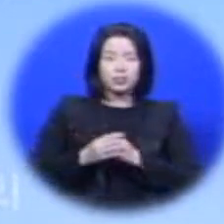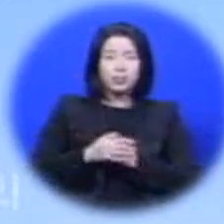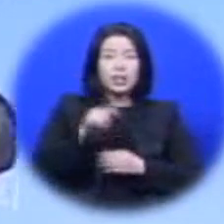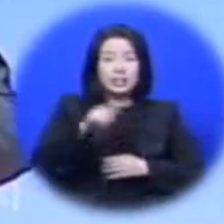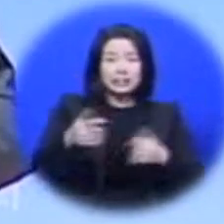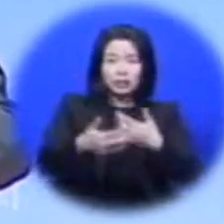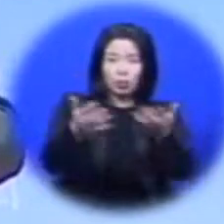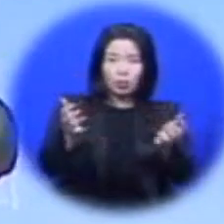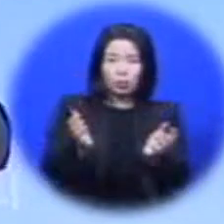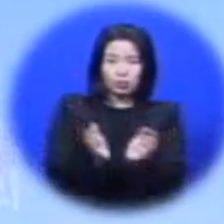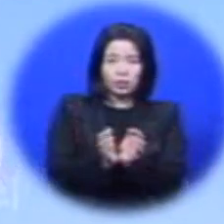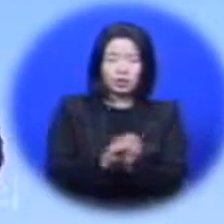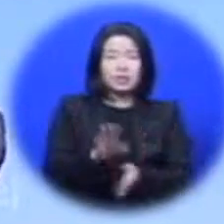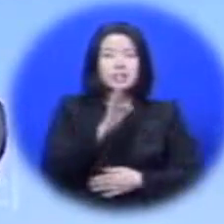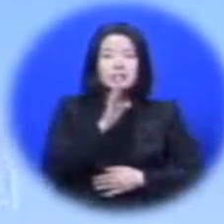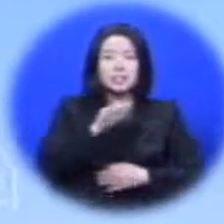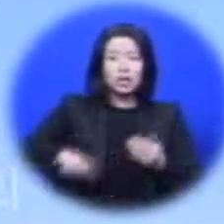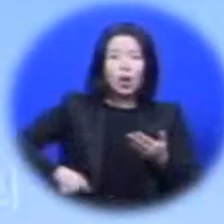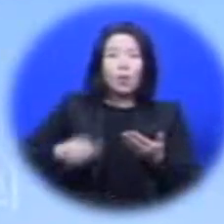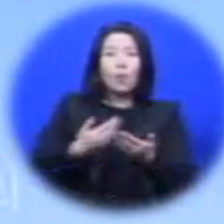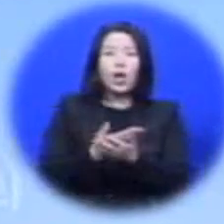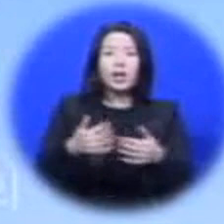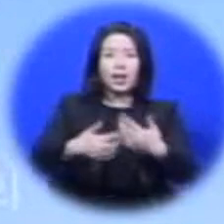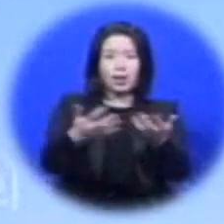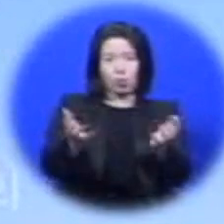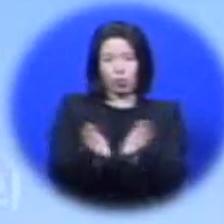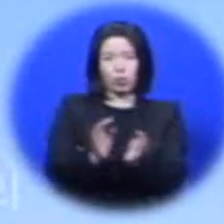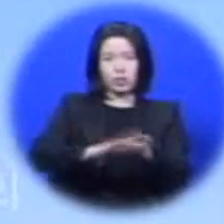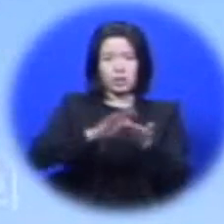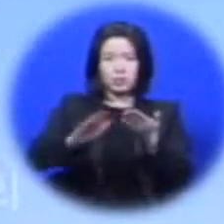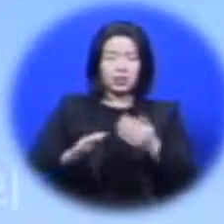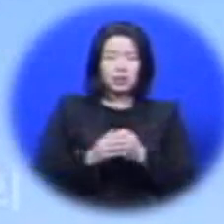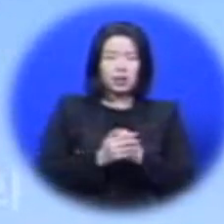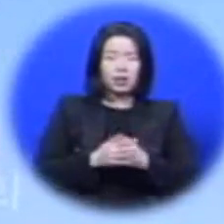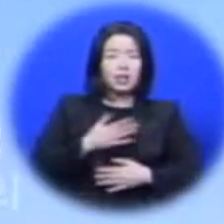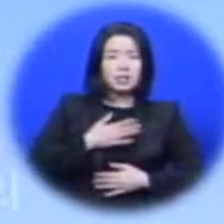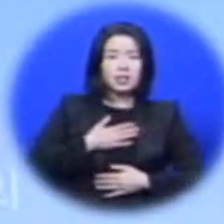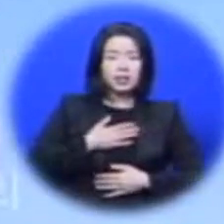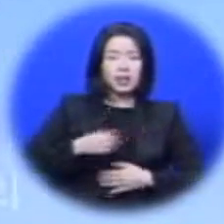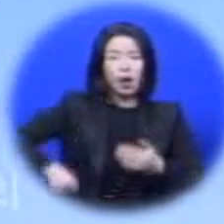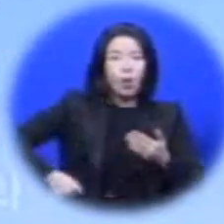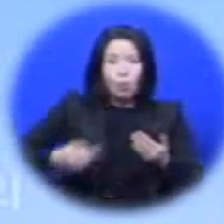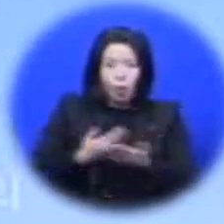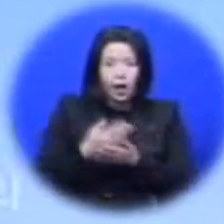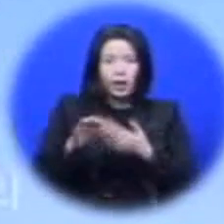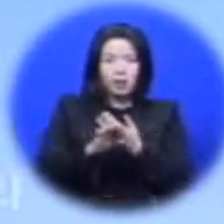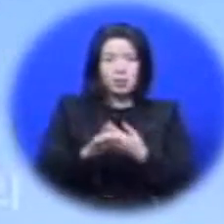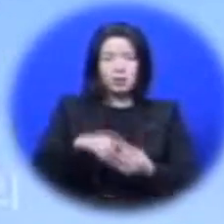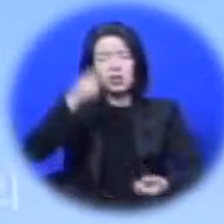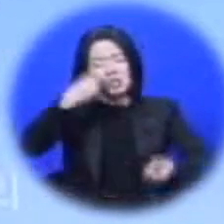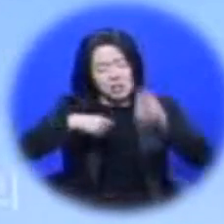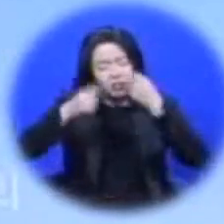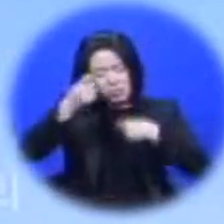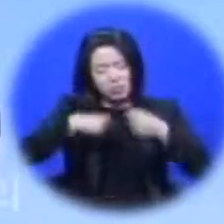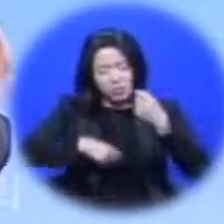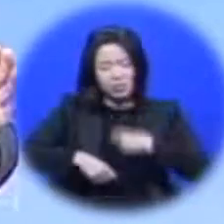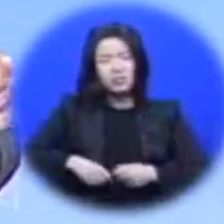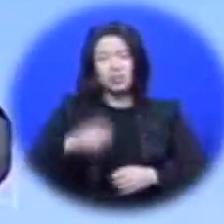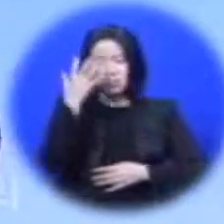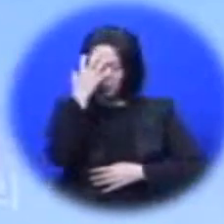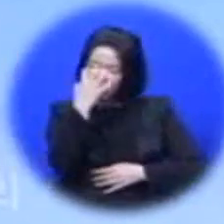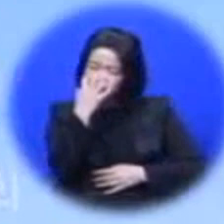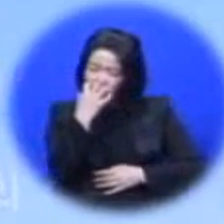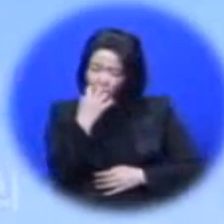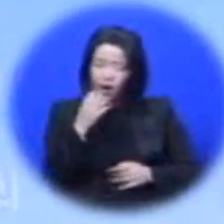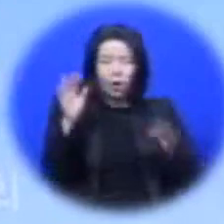그 공동체는 진정한 회개 공동체였어요. 저는 회개 그러면 늘 울고 불고 그냥 침울하고